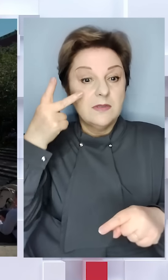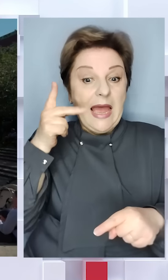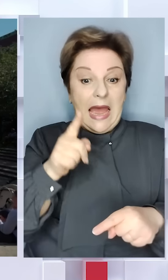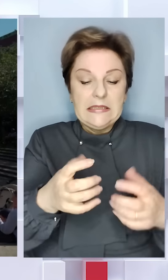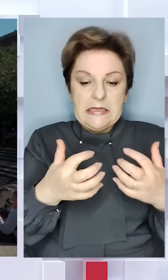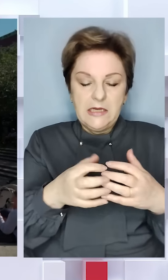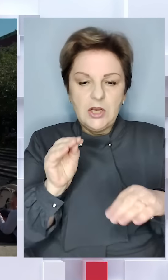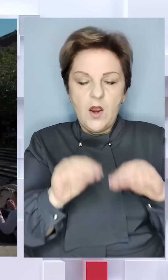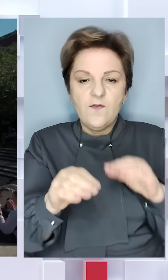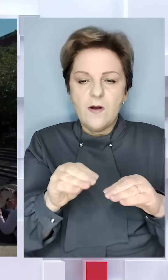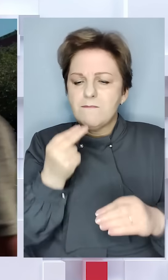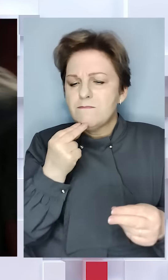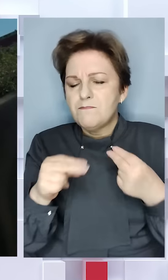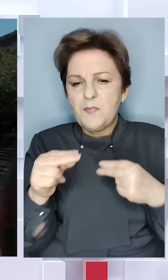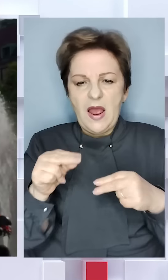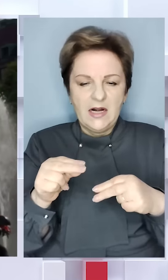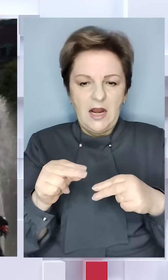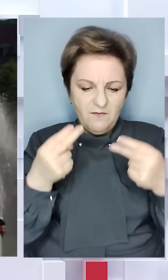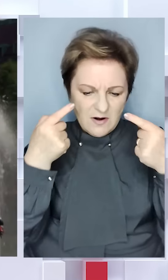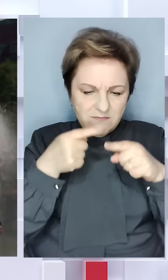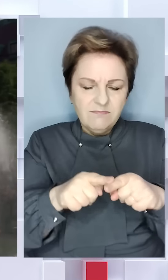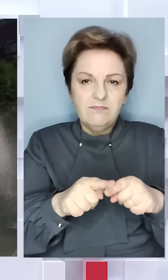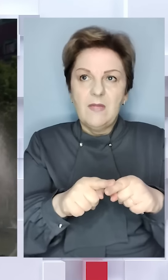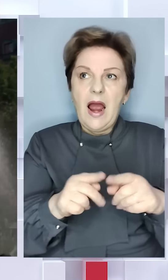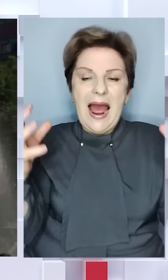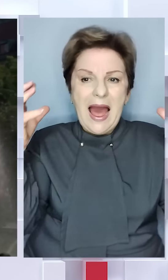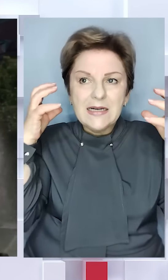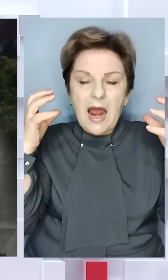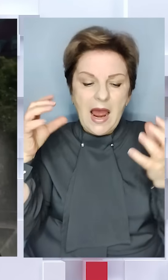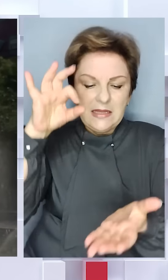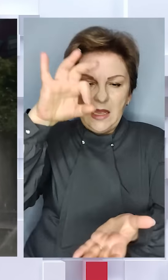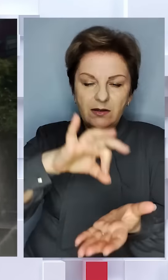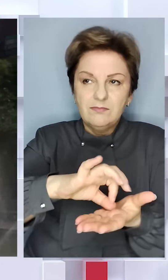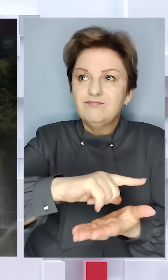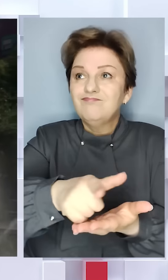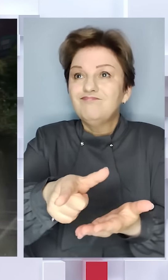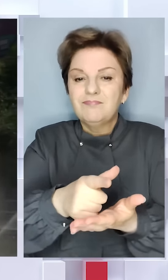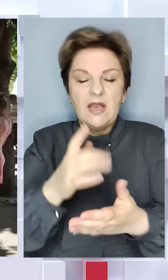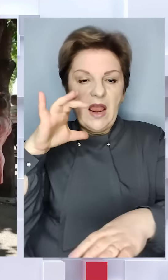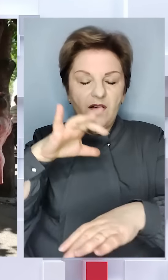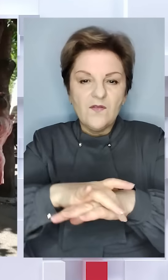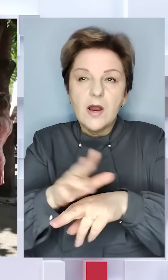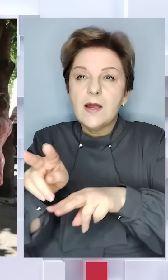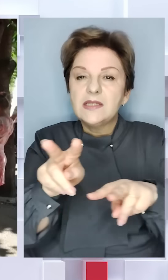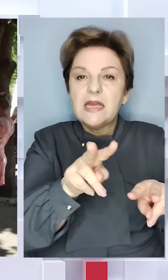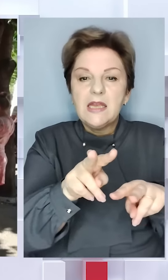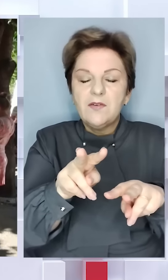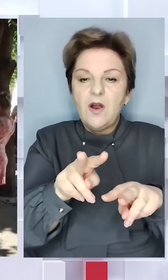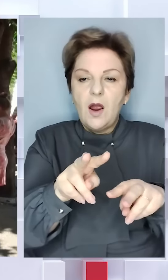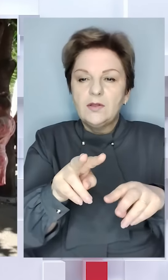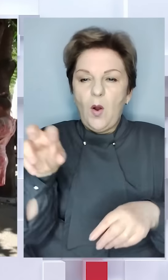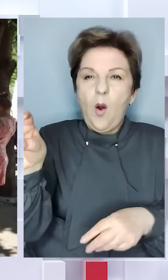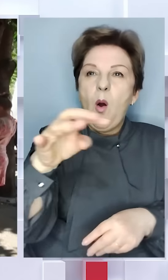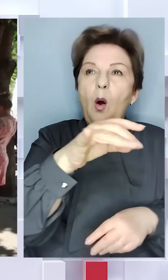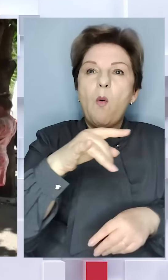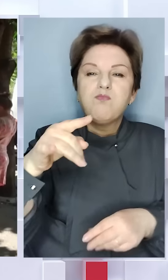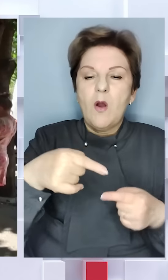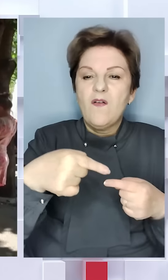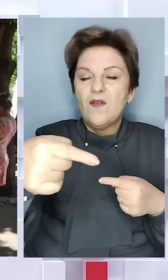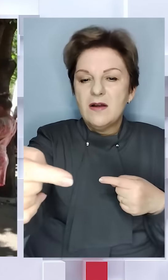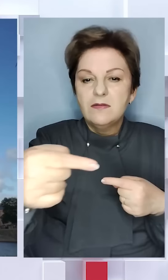машини оснащені передовими системами радіолокації, здатними виявляти і відстежувати об'єкти на великій площі,